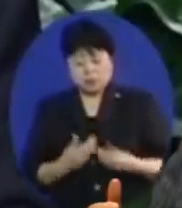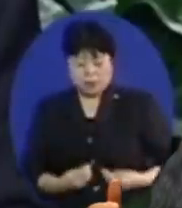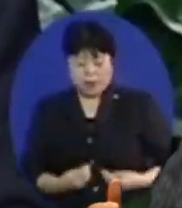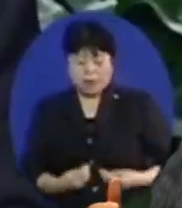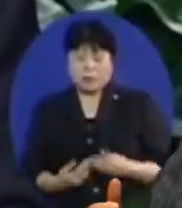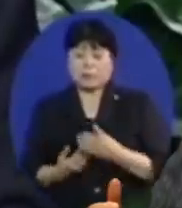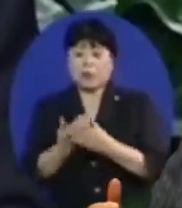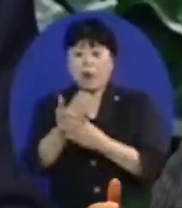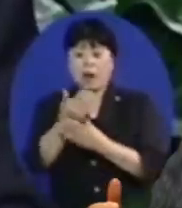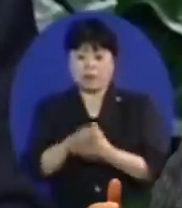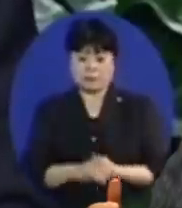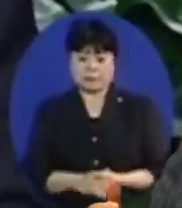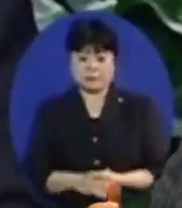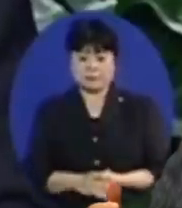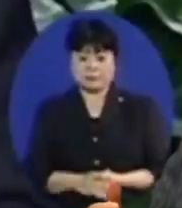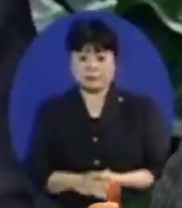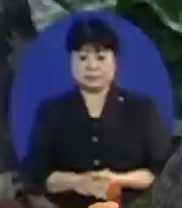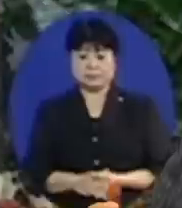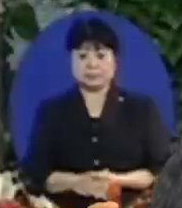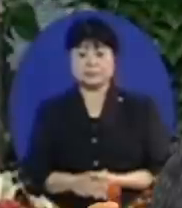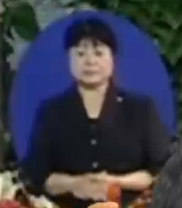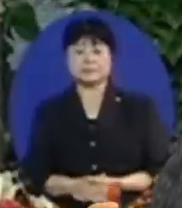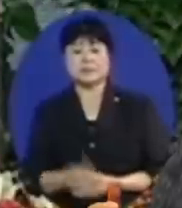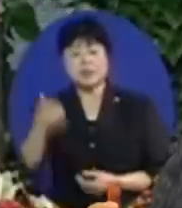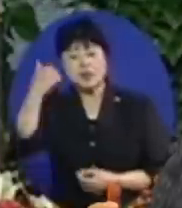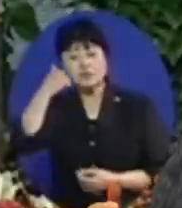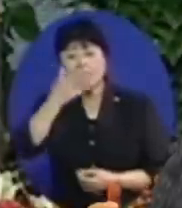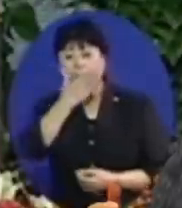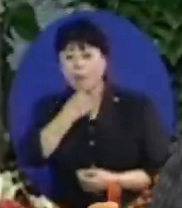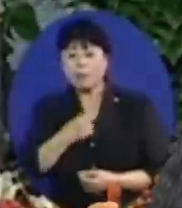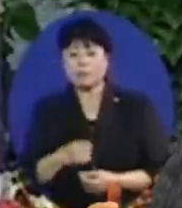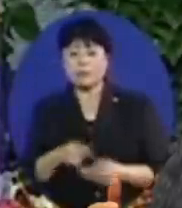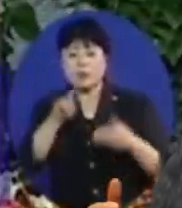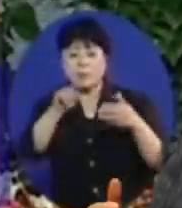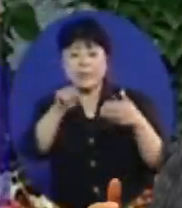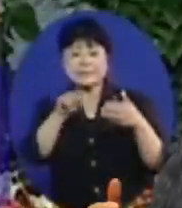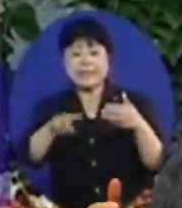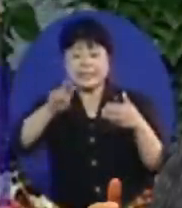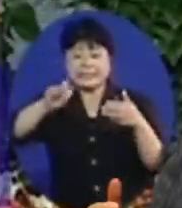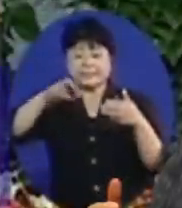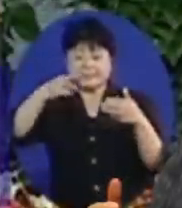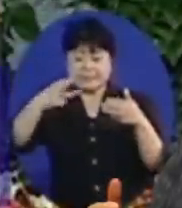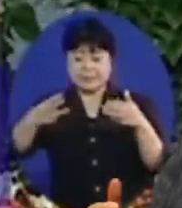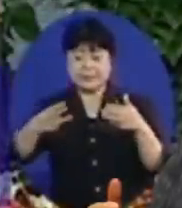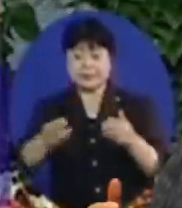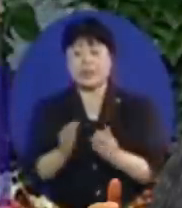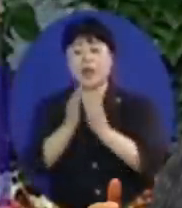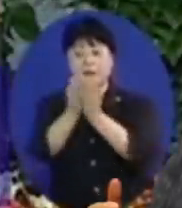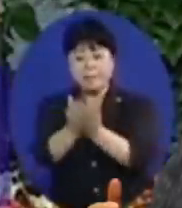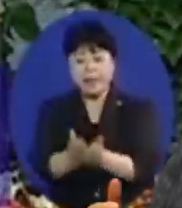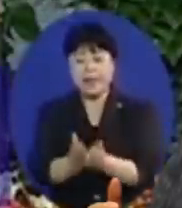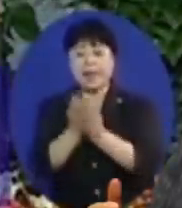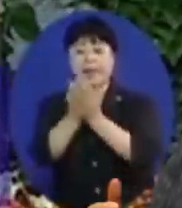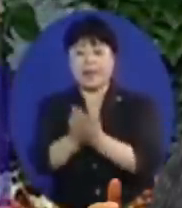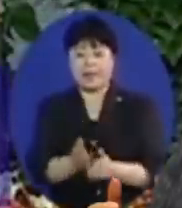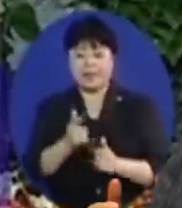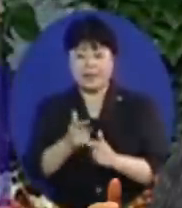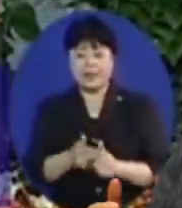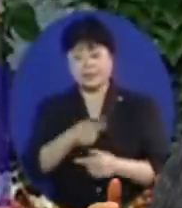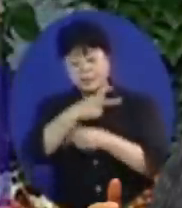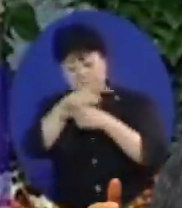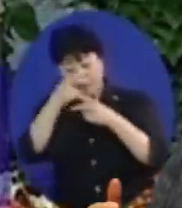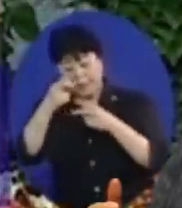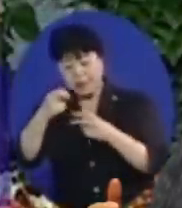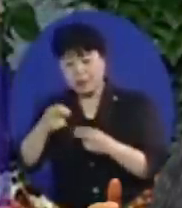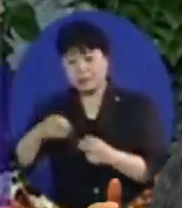없지요. 누가복음 8장 23절 말씀대로 행선할 때 예수께서 잠이 드시더니 마침 광풍이 호수로 내리침에